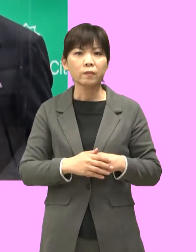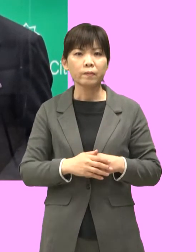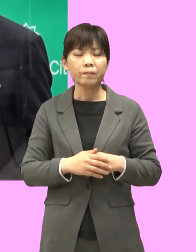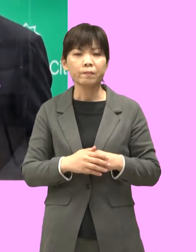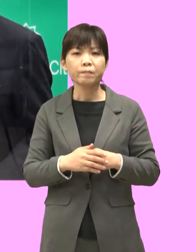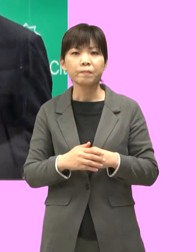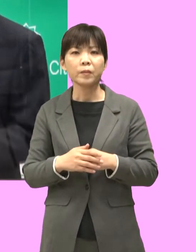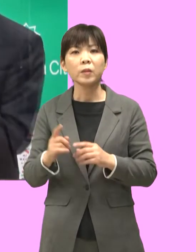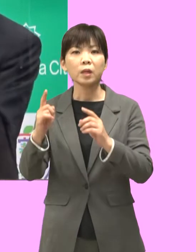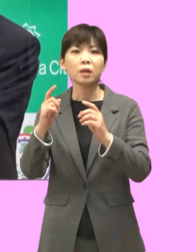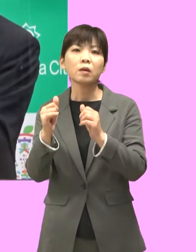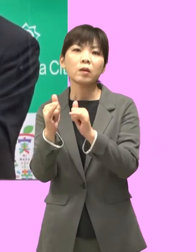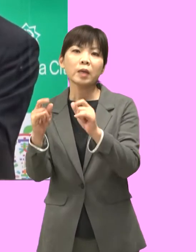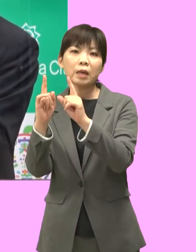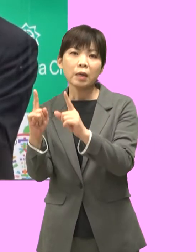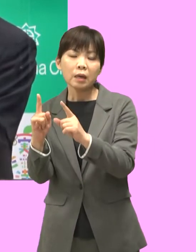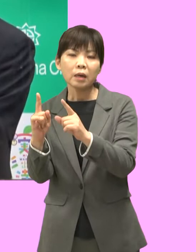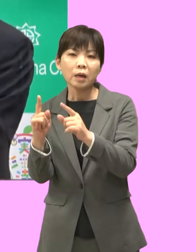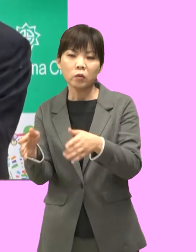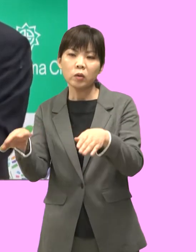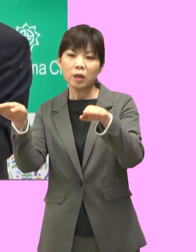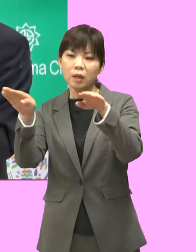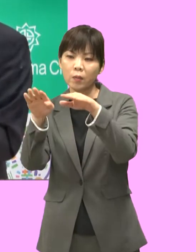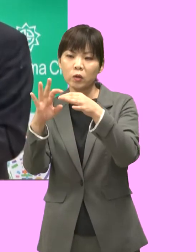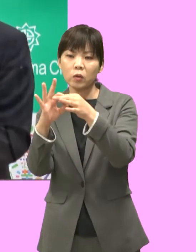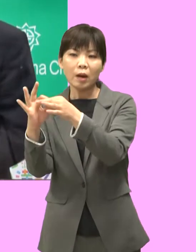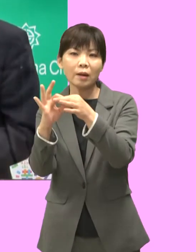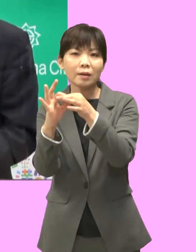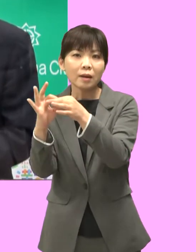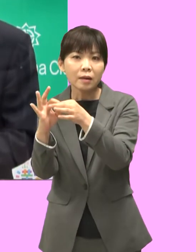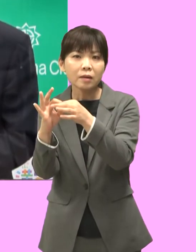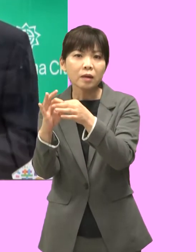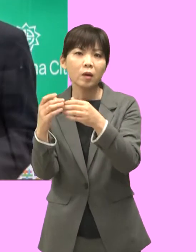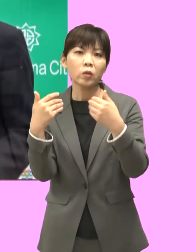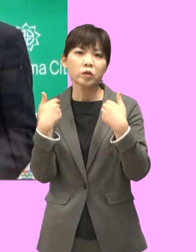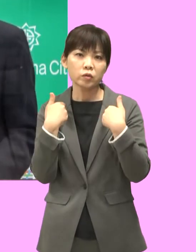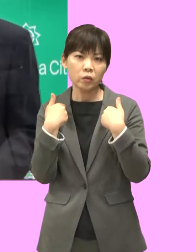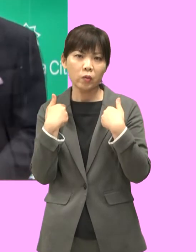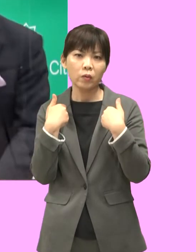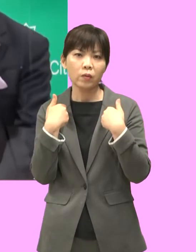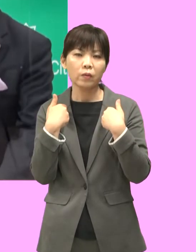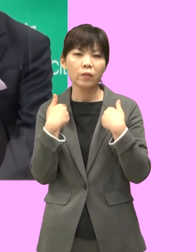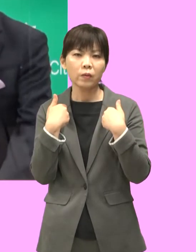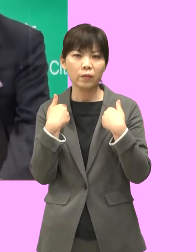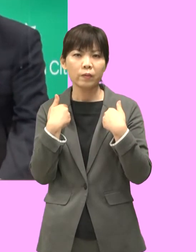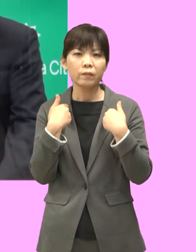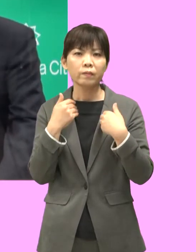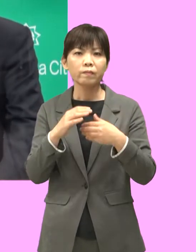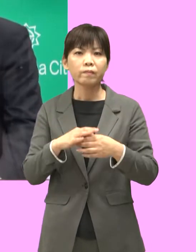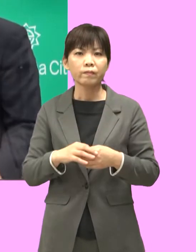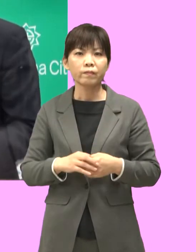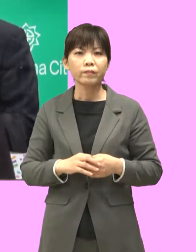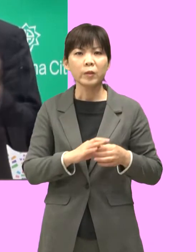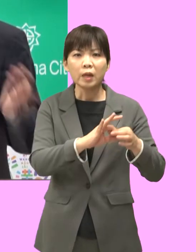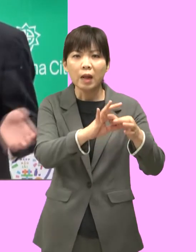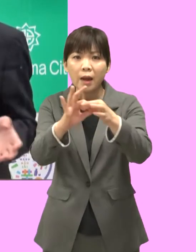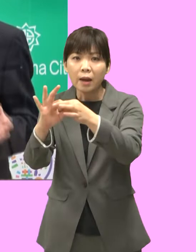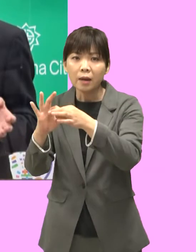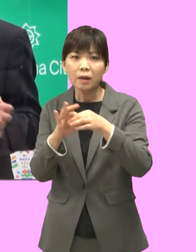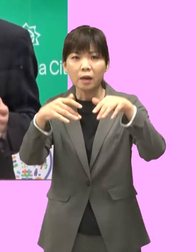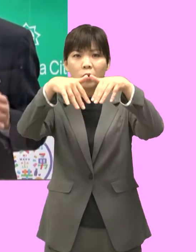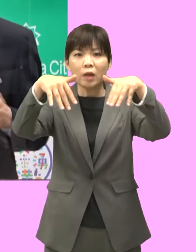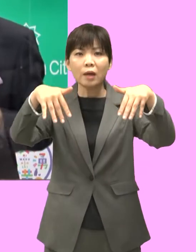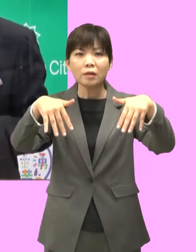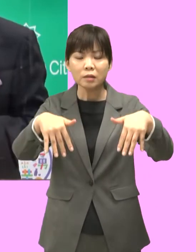民間のバンケットとの連携などもこれ作っていかなきゃいけないわけですね。そういった面での連携体制